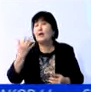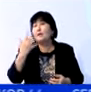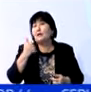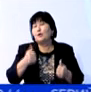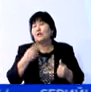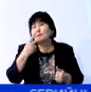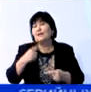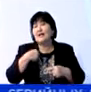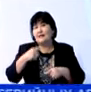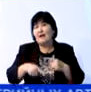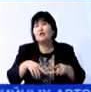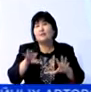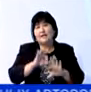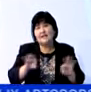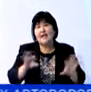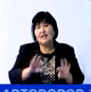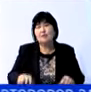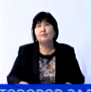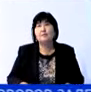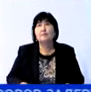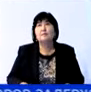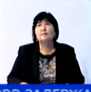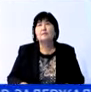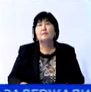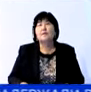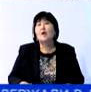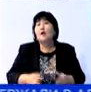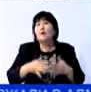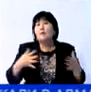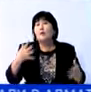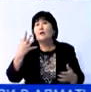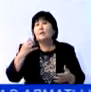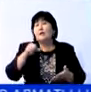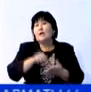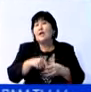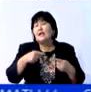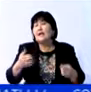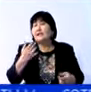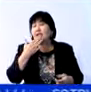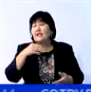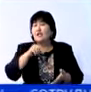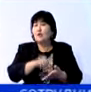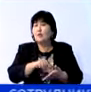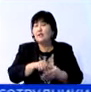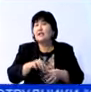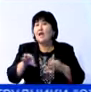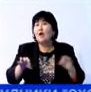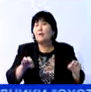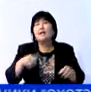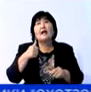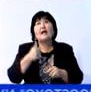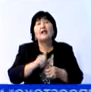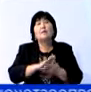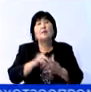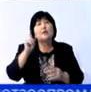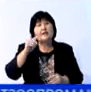конкурса, смотрите в нашем следующем материале. Более 500 представителей разной национальности приняли участие в проекте. Главное условие